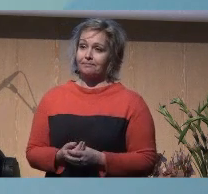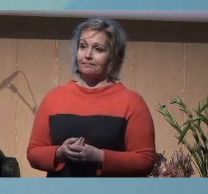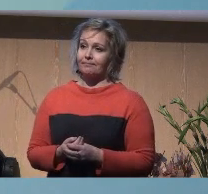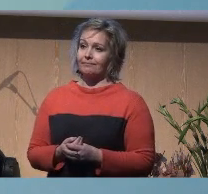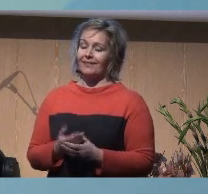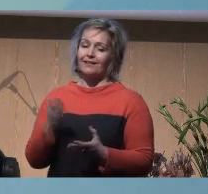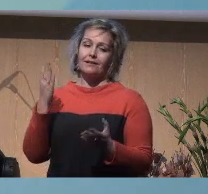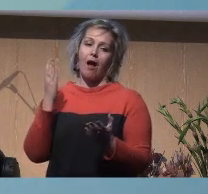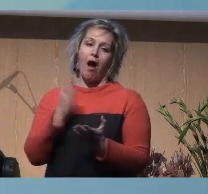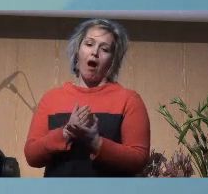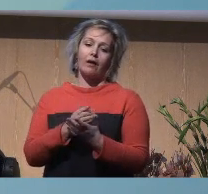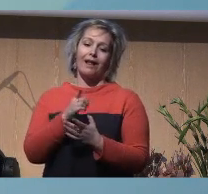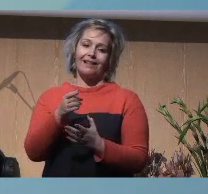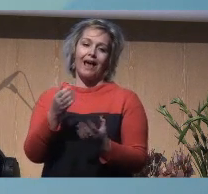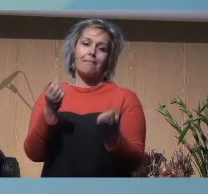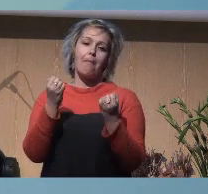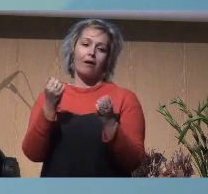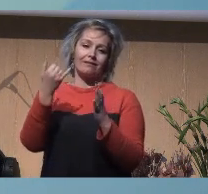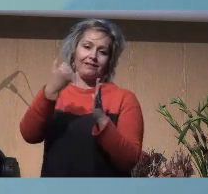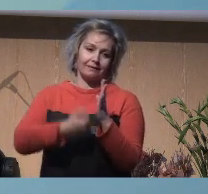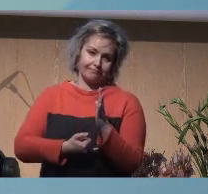er akkurat der hvor makten blir til.